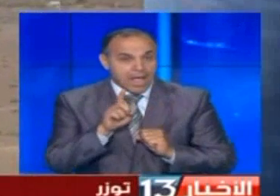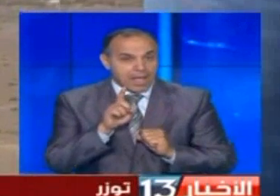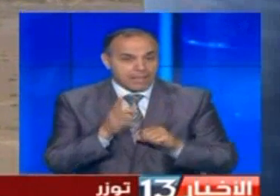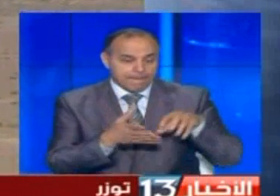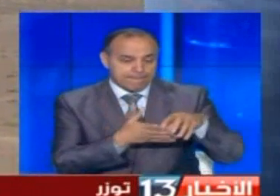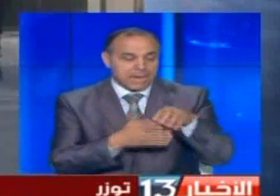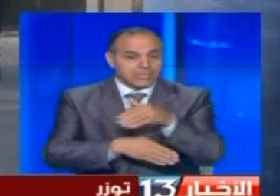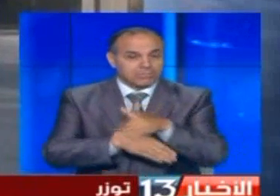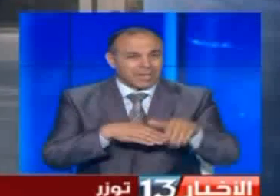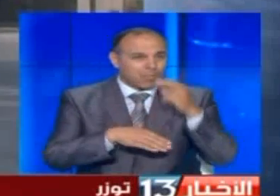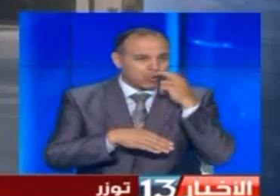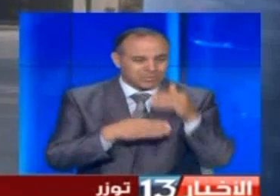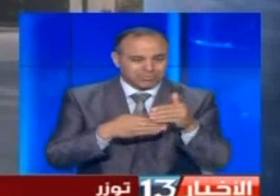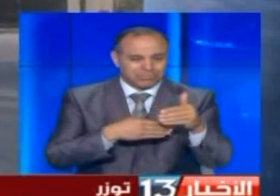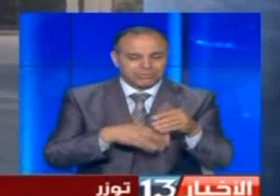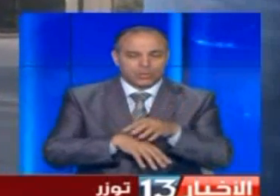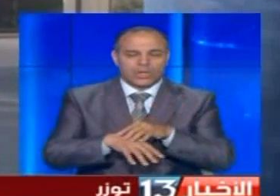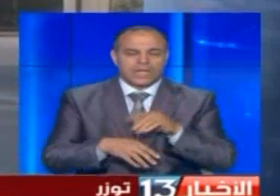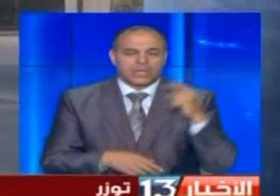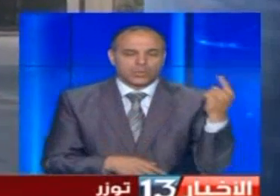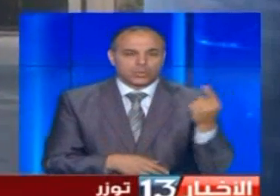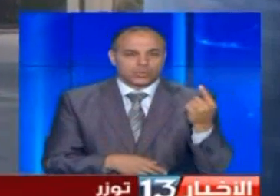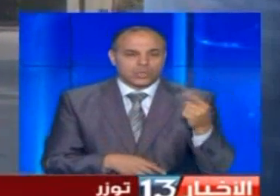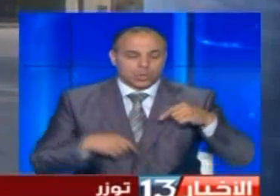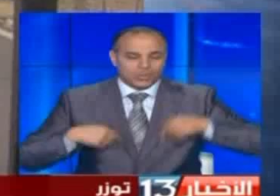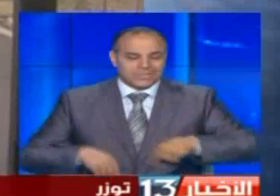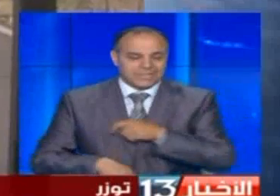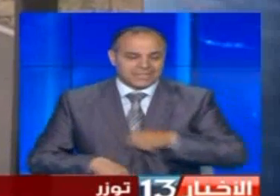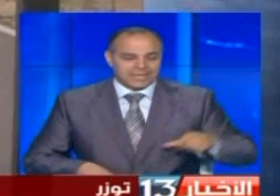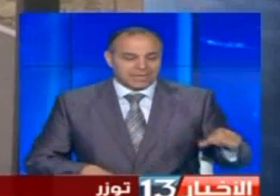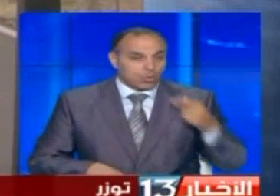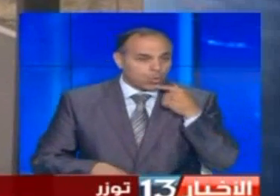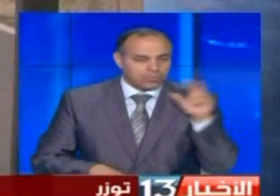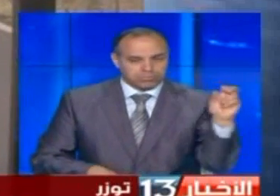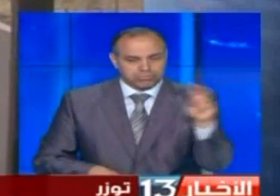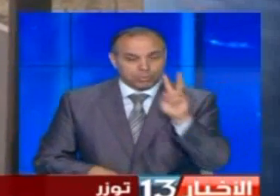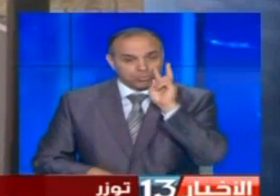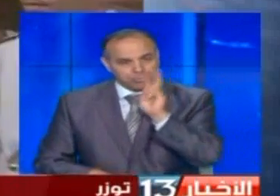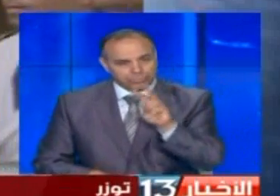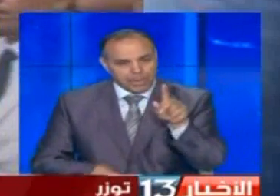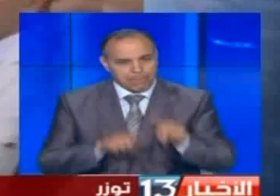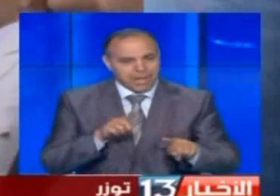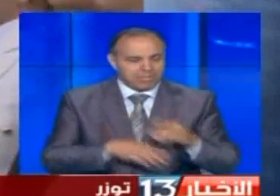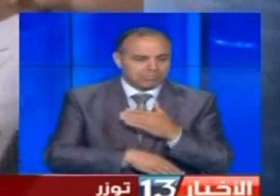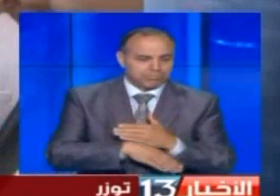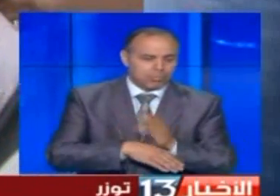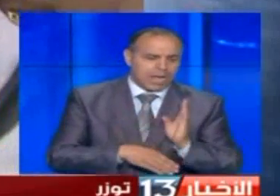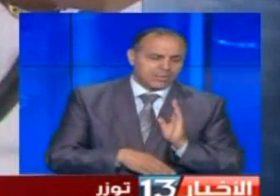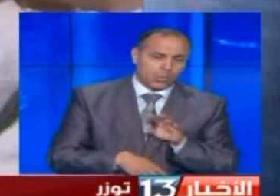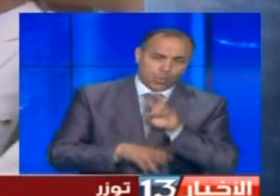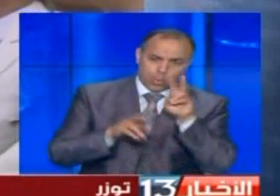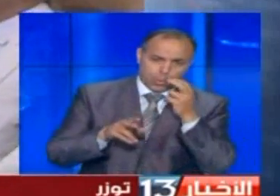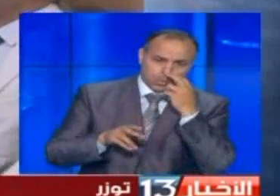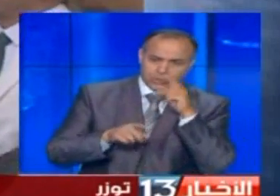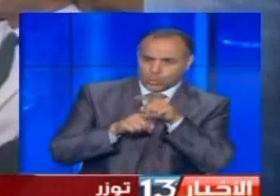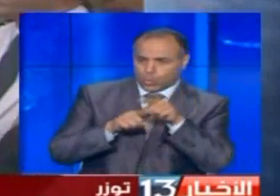المراكز الحدودية المتقدمة بولاية توزر، قام وزير الداخلية الهادي المجدوب بزيارة تفقد لبعض الثكنات والمناطق الأمنية